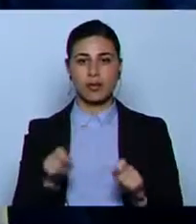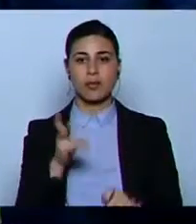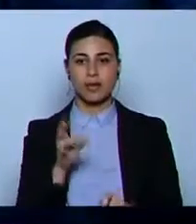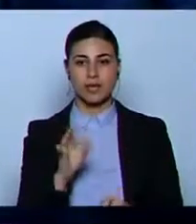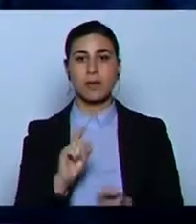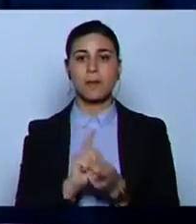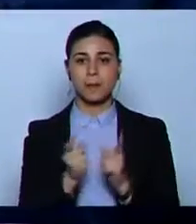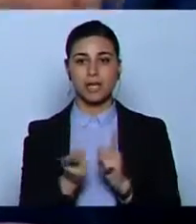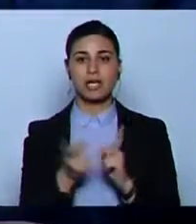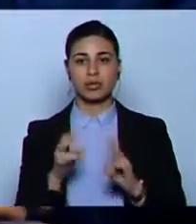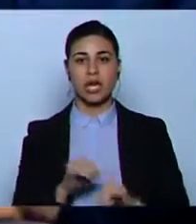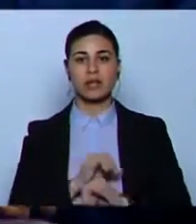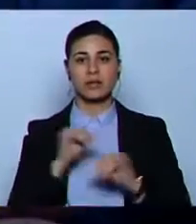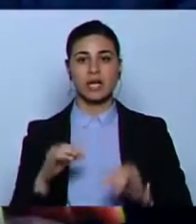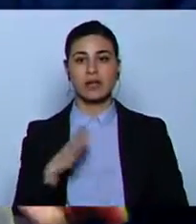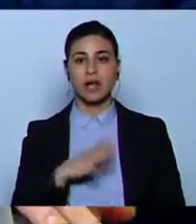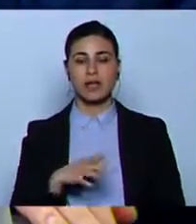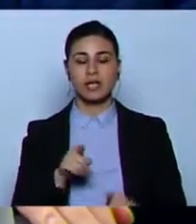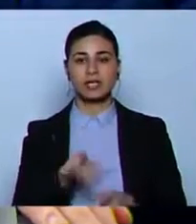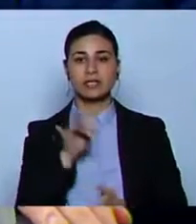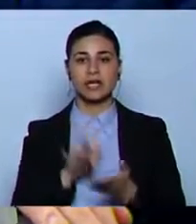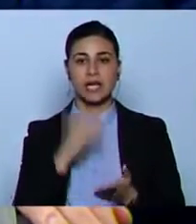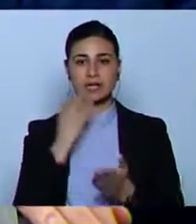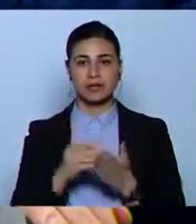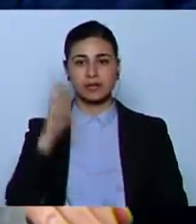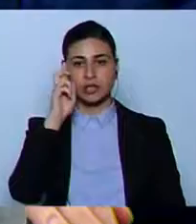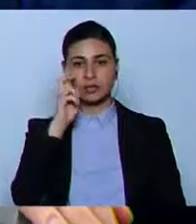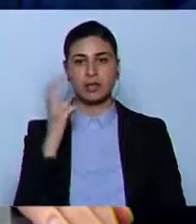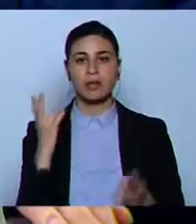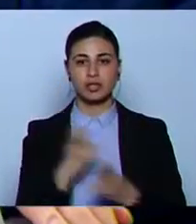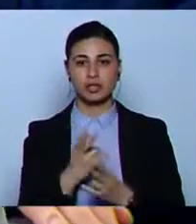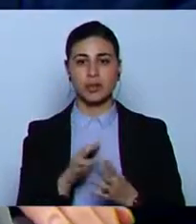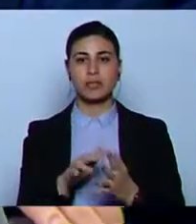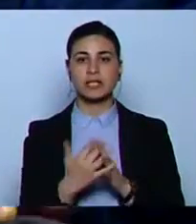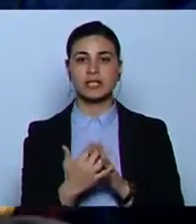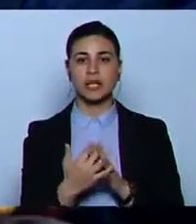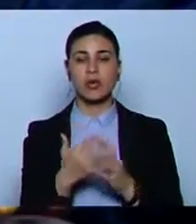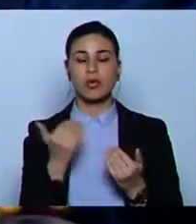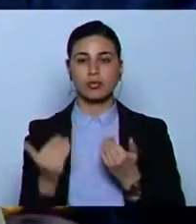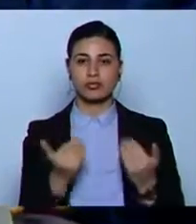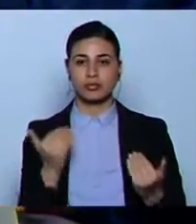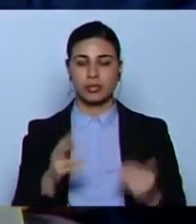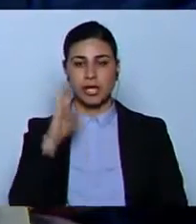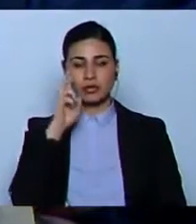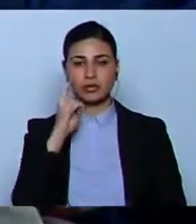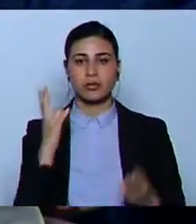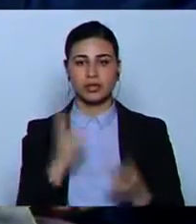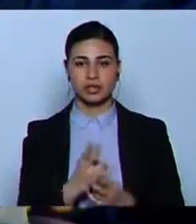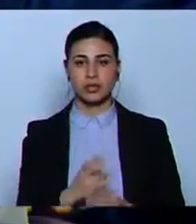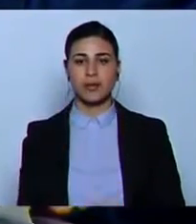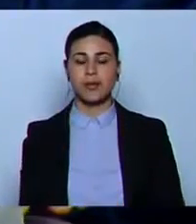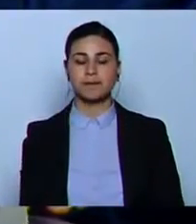პირიქით განვითარება, ქვეყნის განვითარება, ქალაქს თავისი ხელისუფლება ჭირდება, სასოფლო დასახლებას თავისი ხელისუფლება ჭირდება.